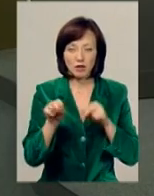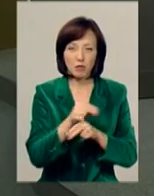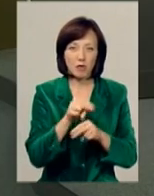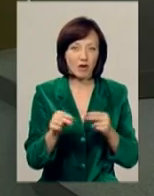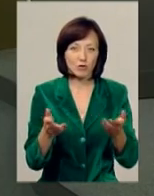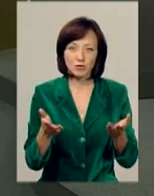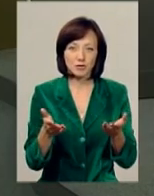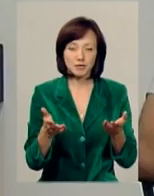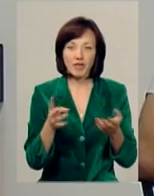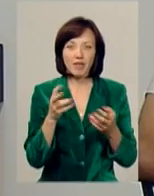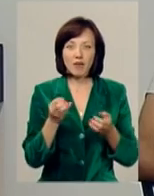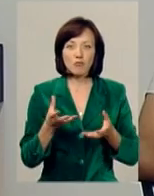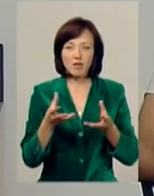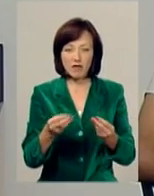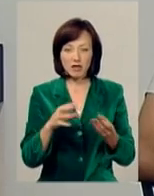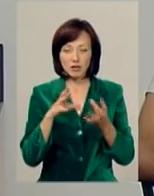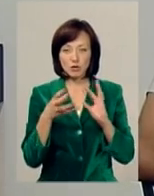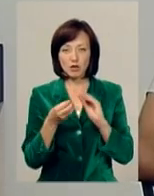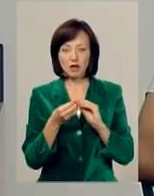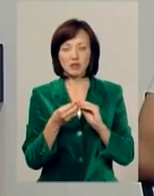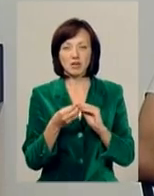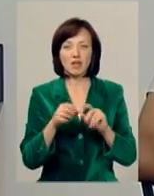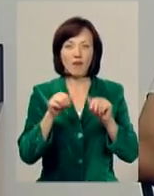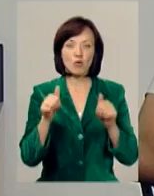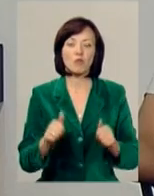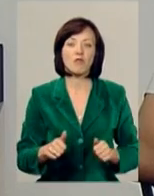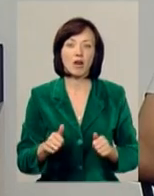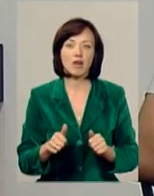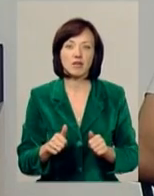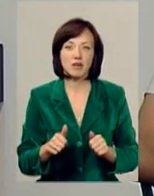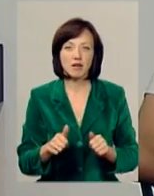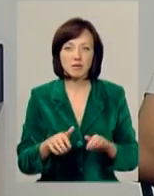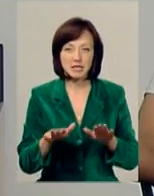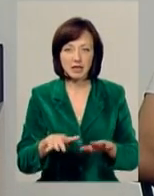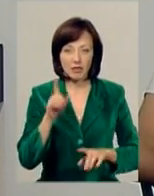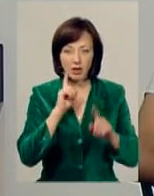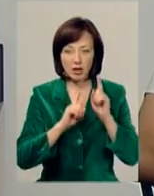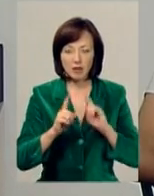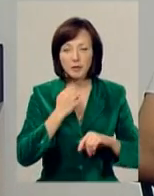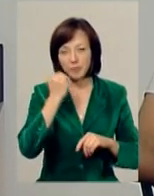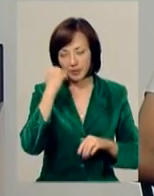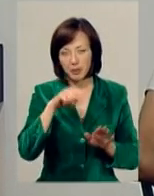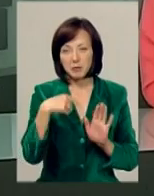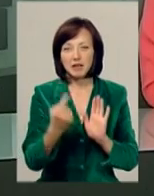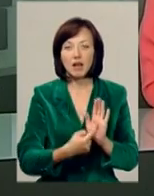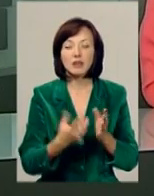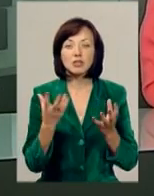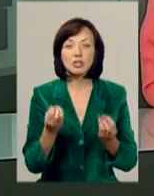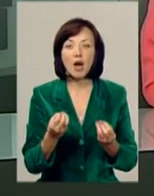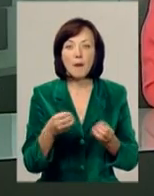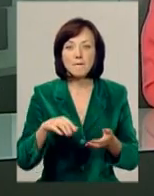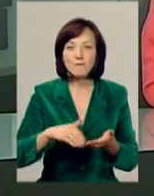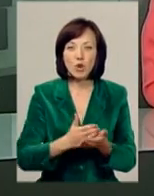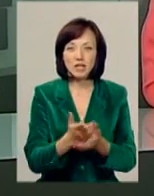Вона не впливає на якийсь результат виборів і на формування міських рад Угу Дякую в нас ще таке питання політичні блоки у місцевих